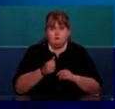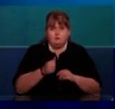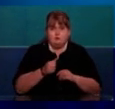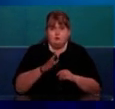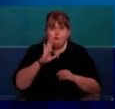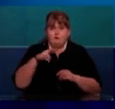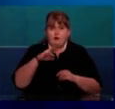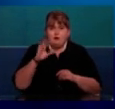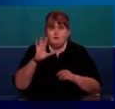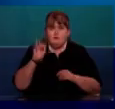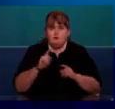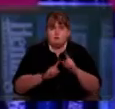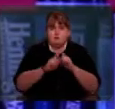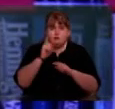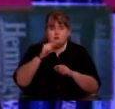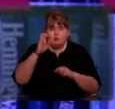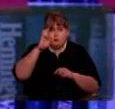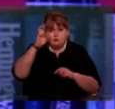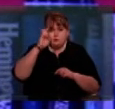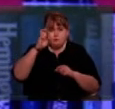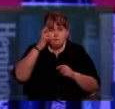в Ливии начинается государственный переворот.